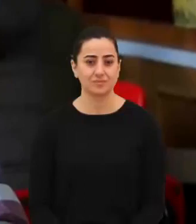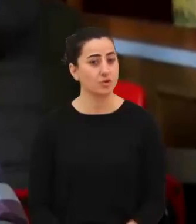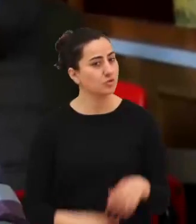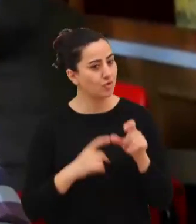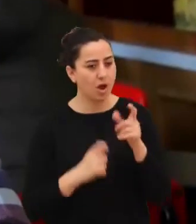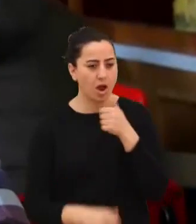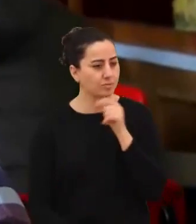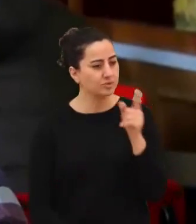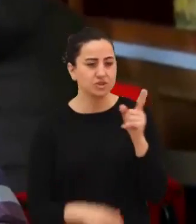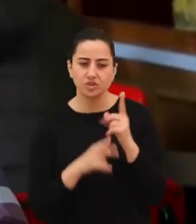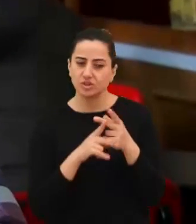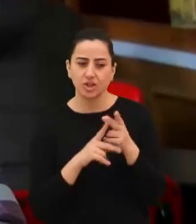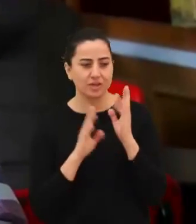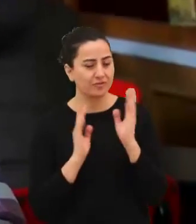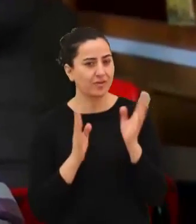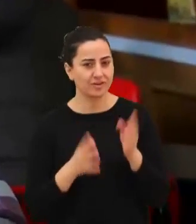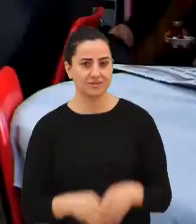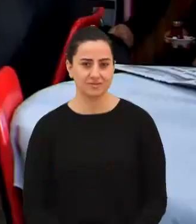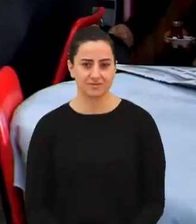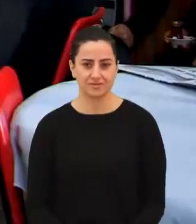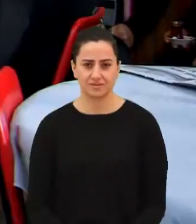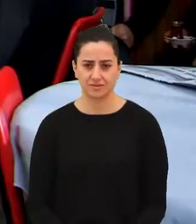ya, sen şeytana pabucunu ters giydirirsin ya.